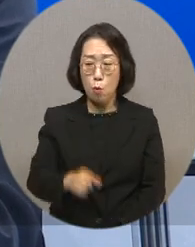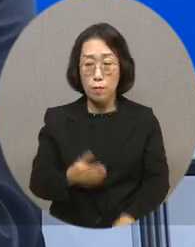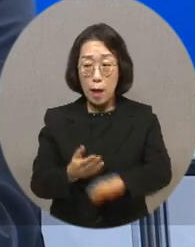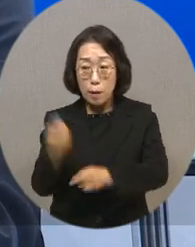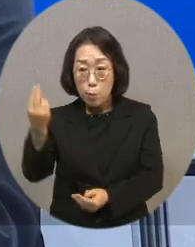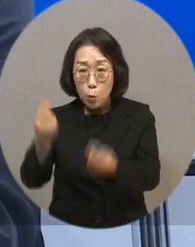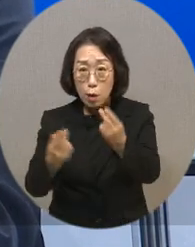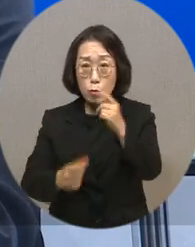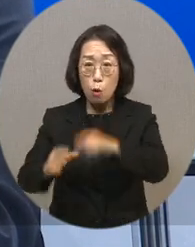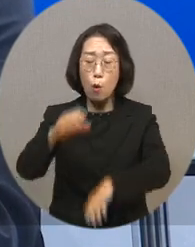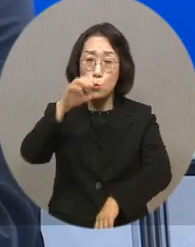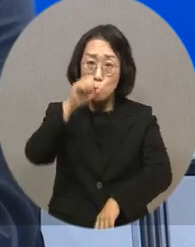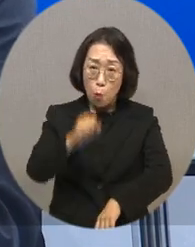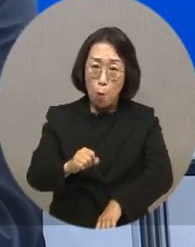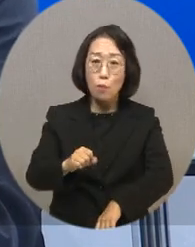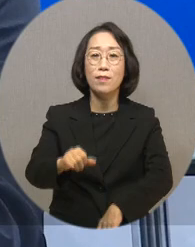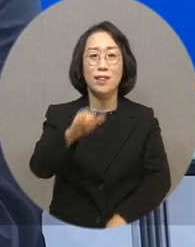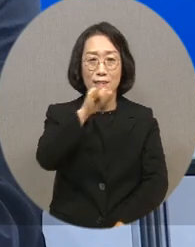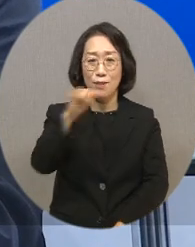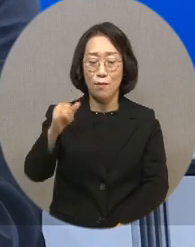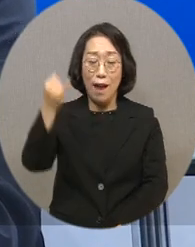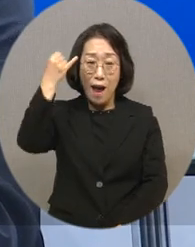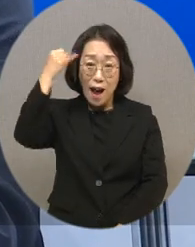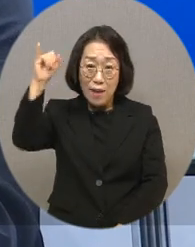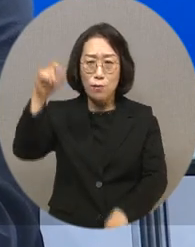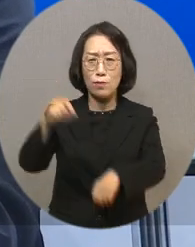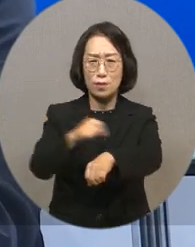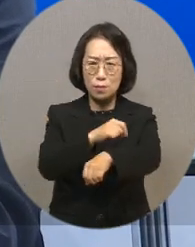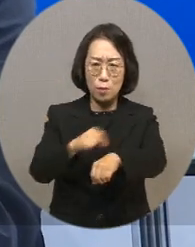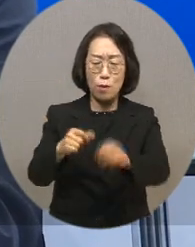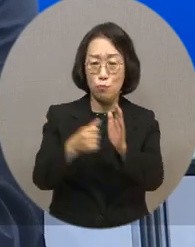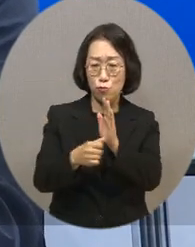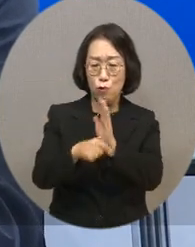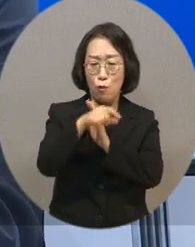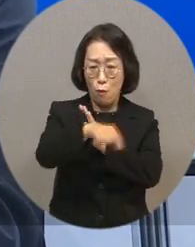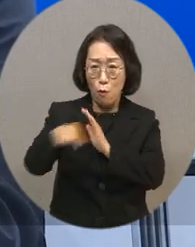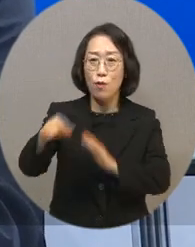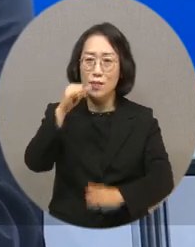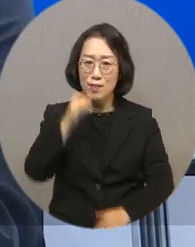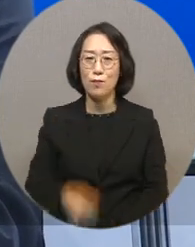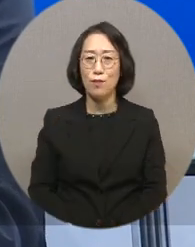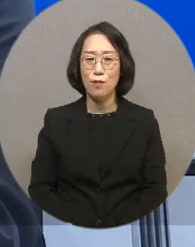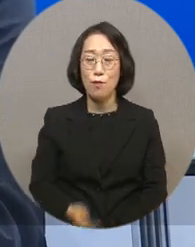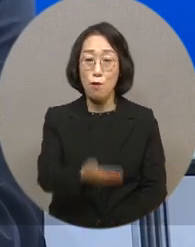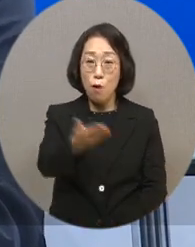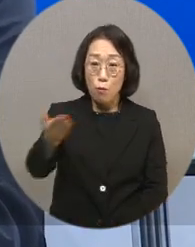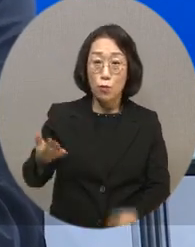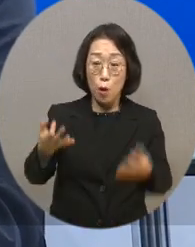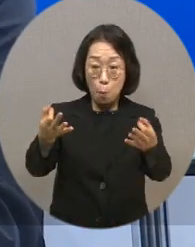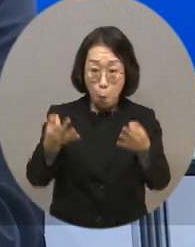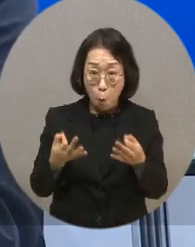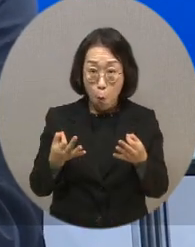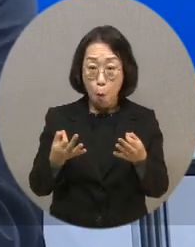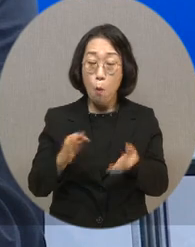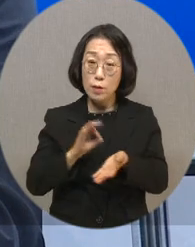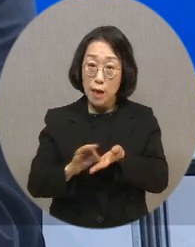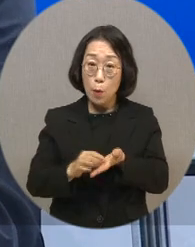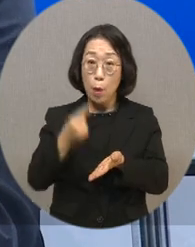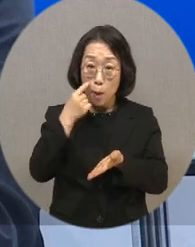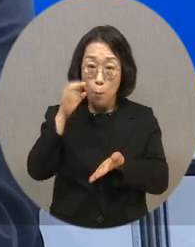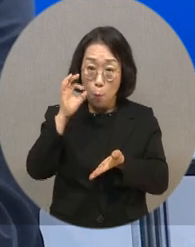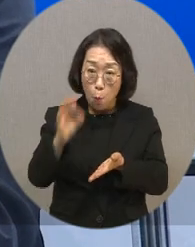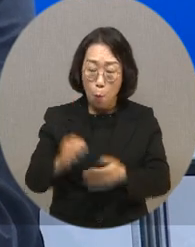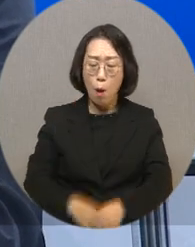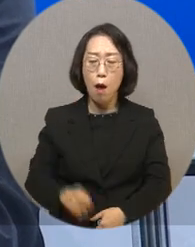우수한 제품들도 많이 나오고 있고 아이디어 상품들도 많이 나오고 있습니다. 이런 부분들을 시민들이 직접 접하고 앞으로